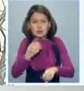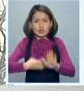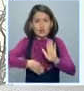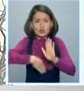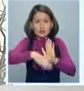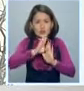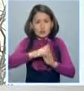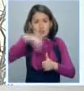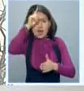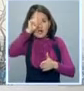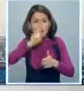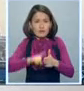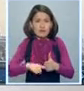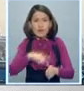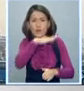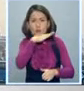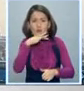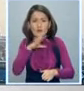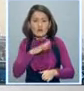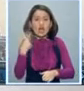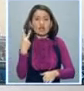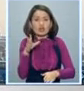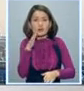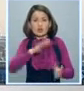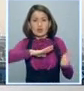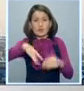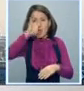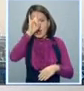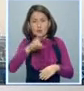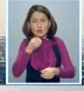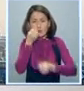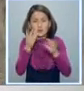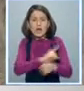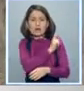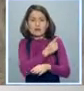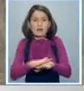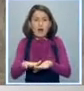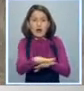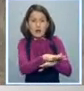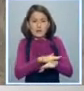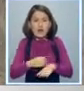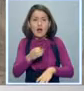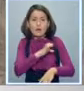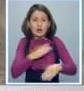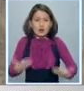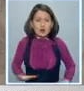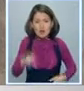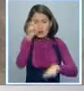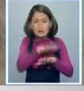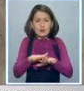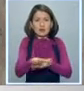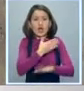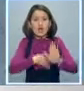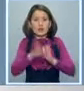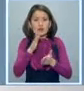шүбә келтіргендердің көп болғандығын айтады. Содан бері 20 жыл өтті. Қазақстан гүлденген қуатты, ал халқы бақуатты мемлекетке